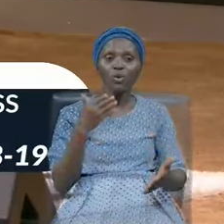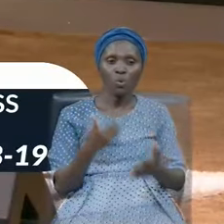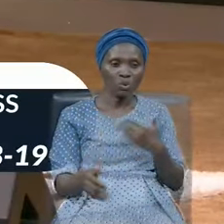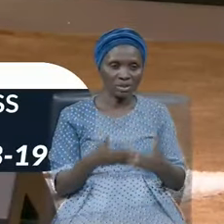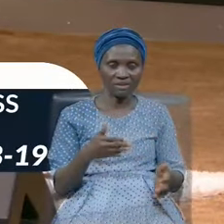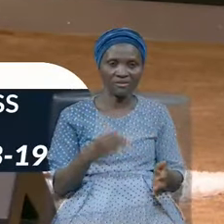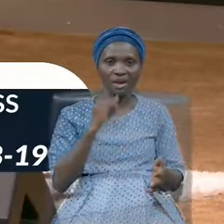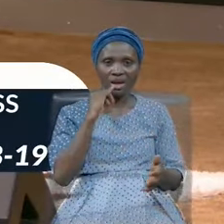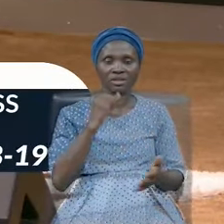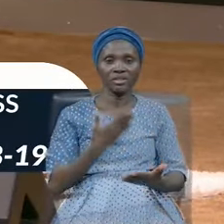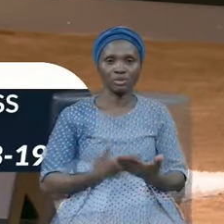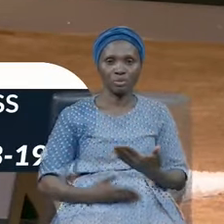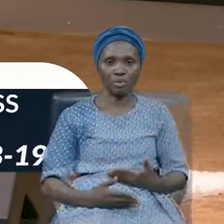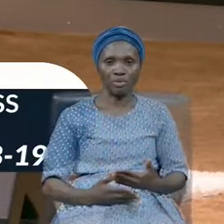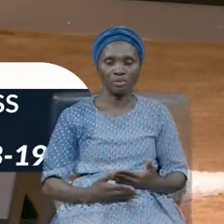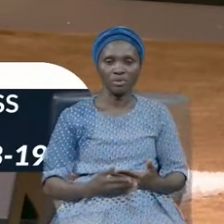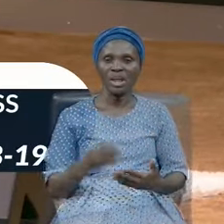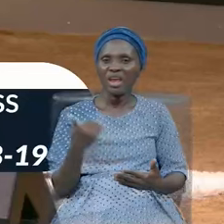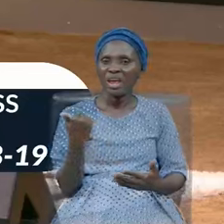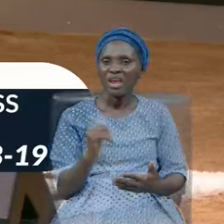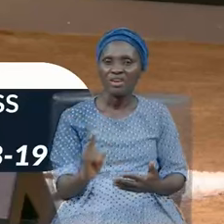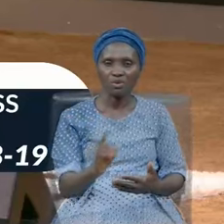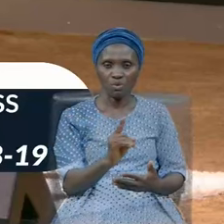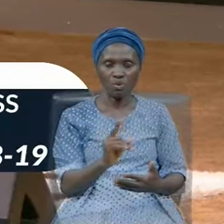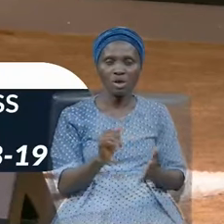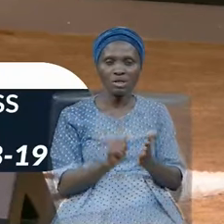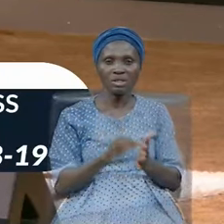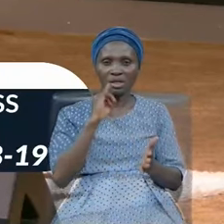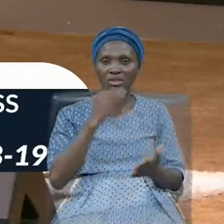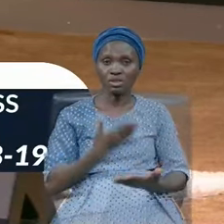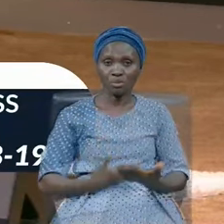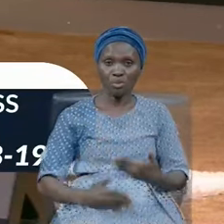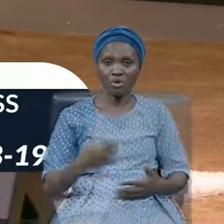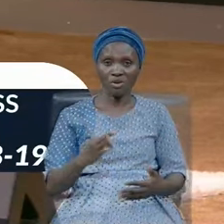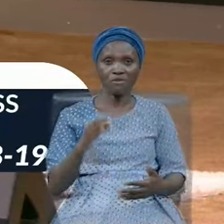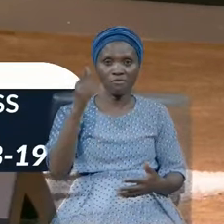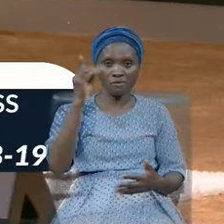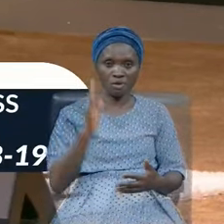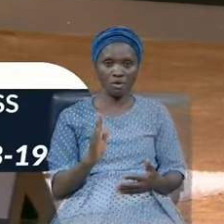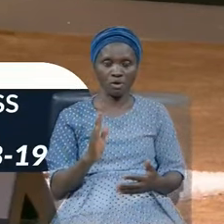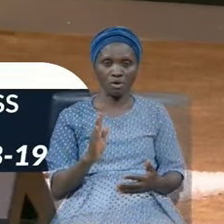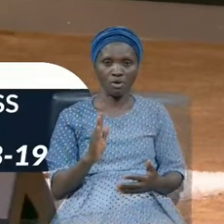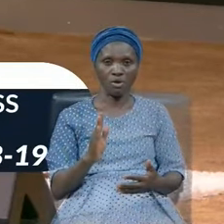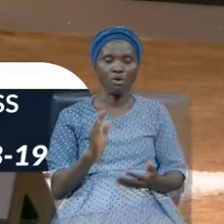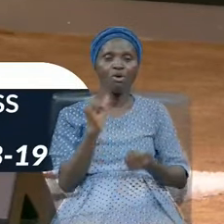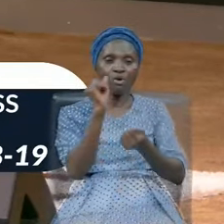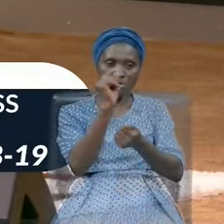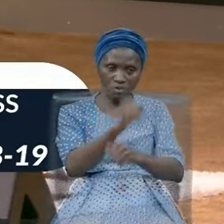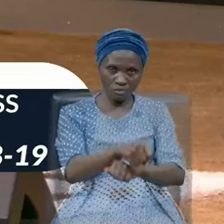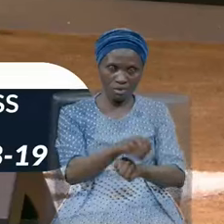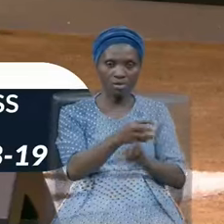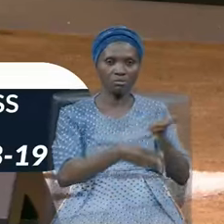Parce que tout ce qui est né de Dieu triomphe du